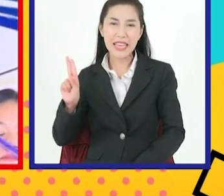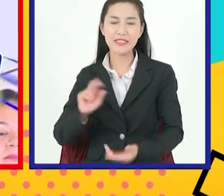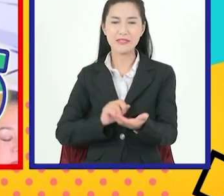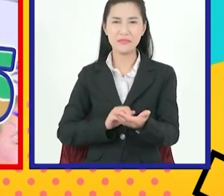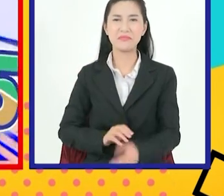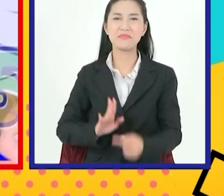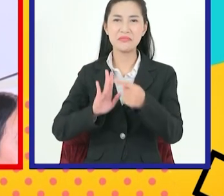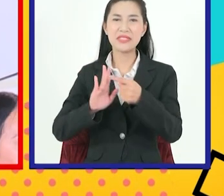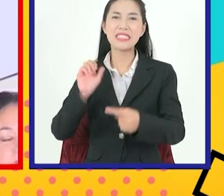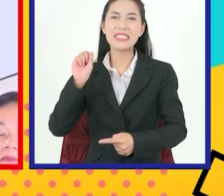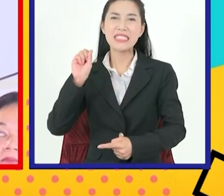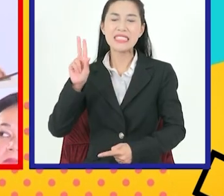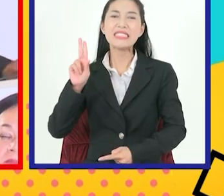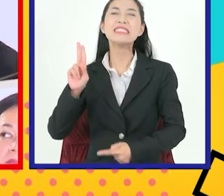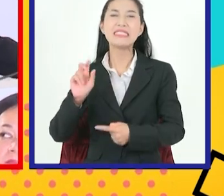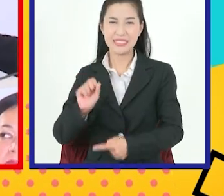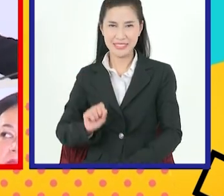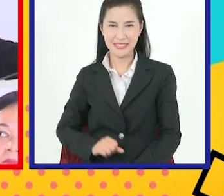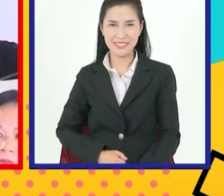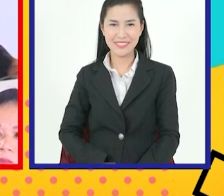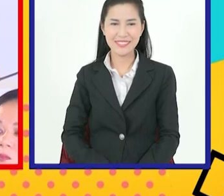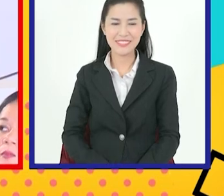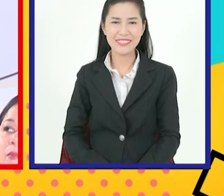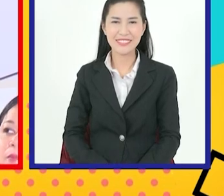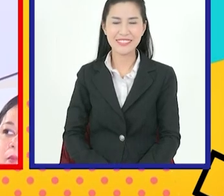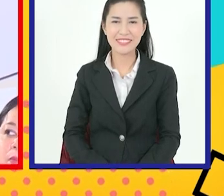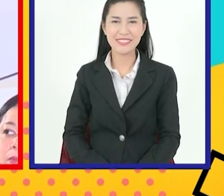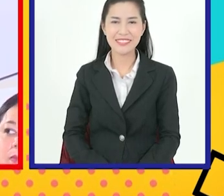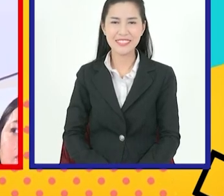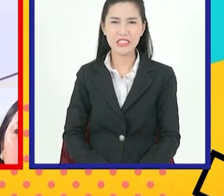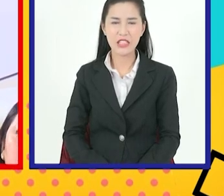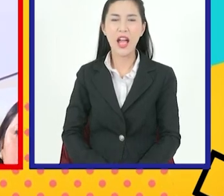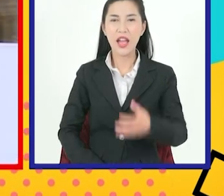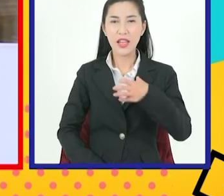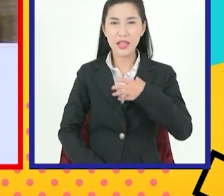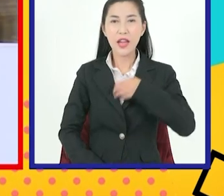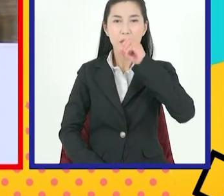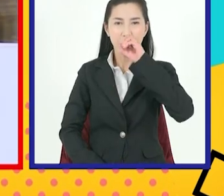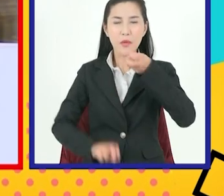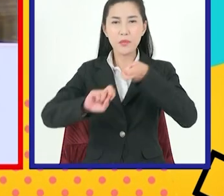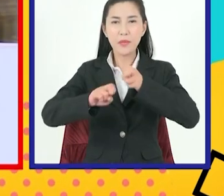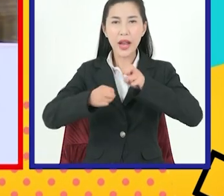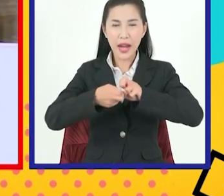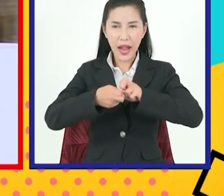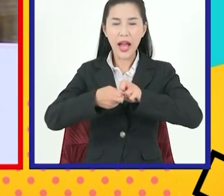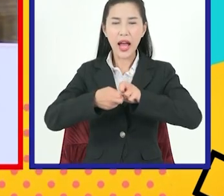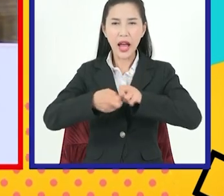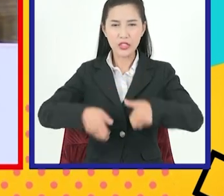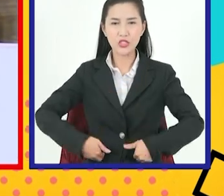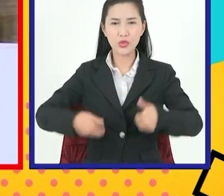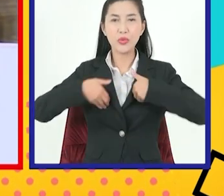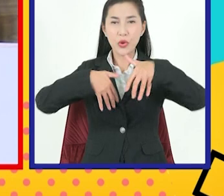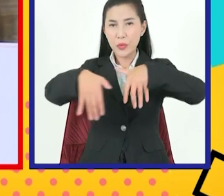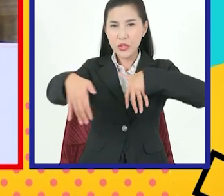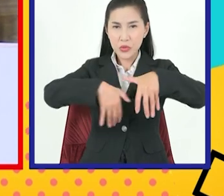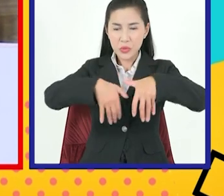เป็นเศษส่วนๆด้วยนะฮะทีนี้เนี่ยนะครับผมก็อยากจะบอกว่าปัญหาปากท้องของพี่น้องประชาชนเนี่ยเป็นสิ่ง